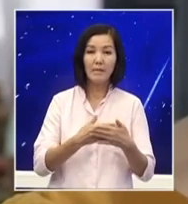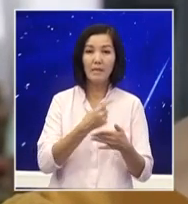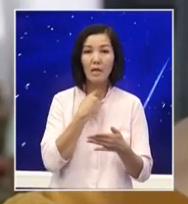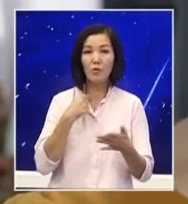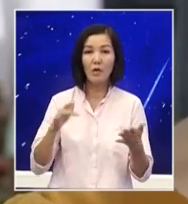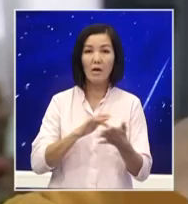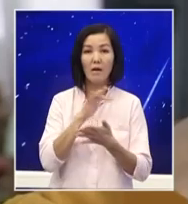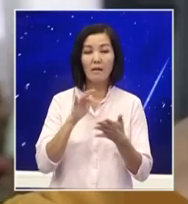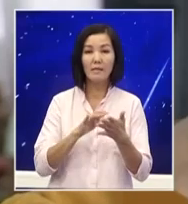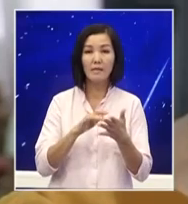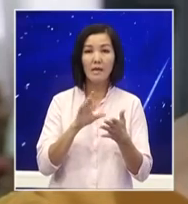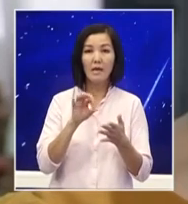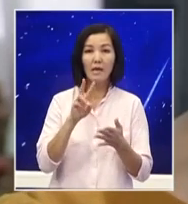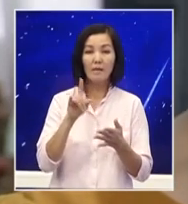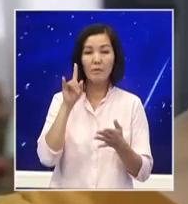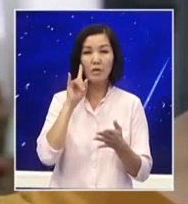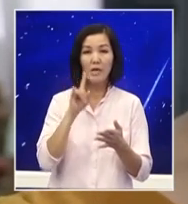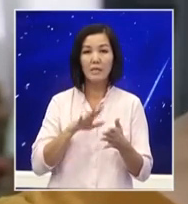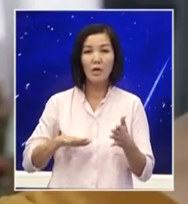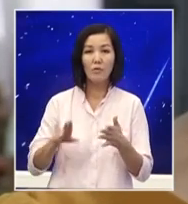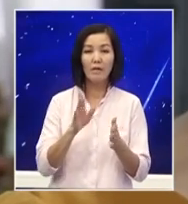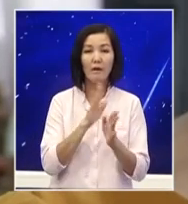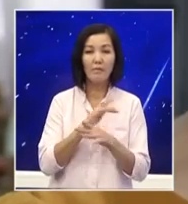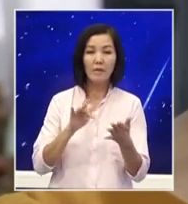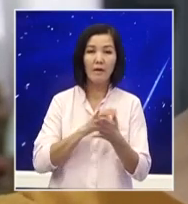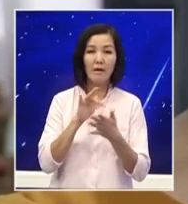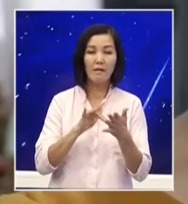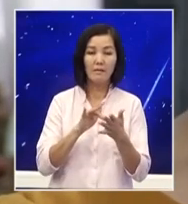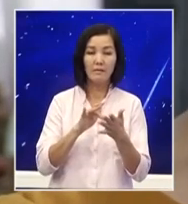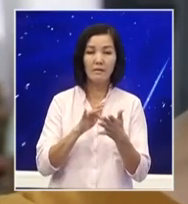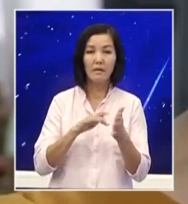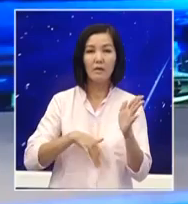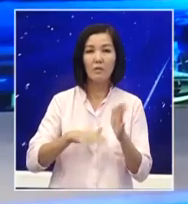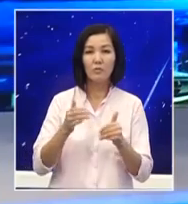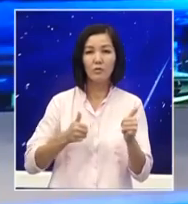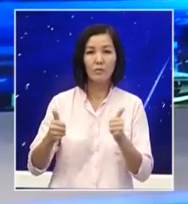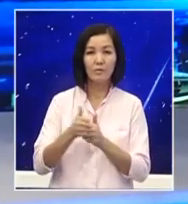Талдықорған қаласында, Еңбекші Қазақ ауданында және Қапшағай қаласында деп айтып өтуге болады.